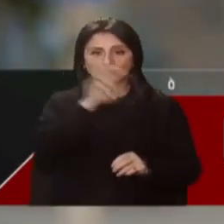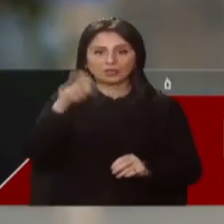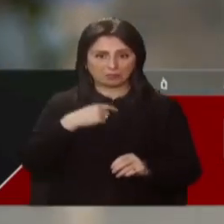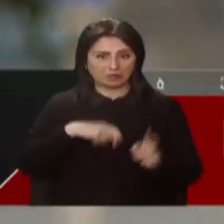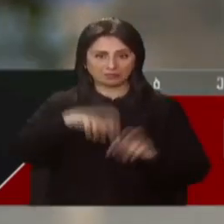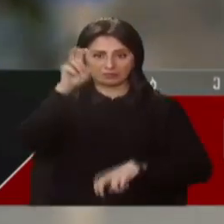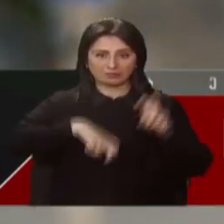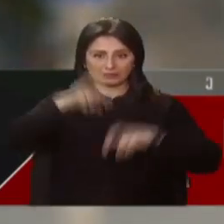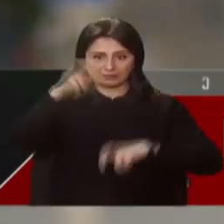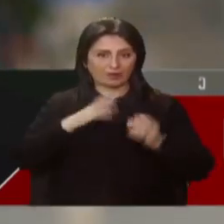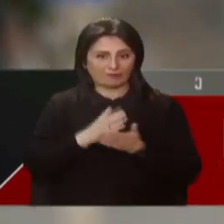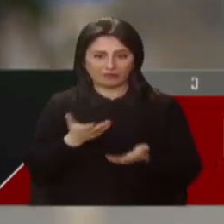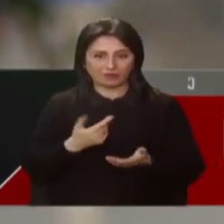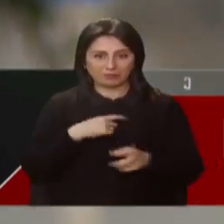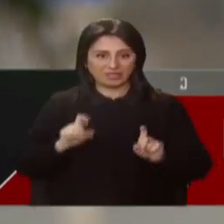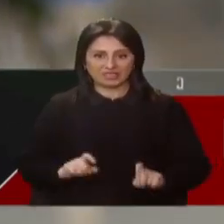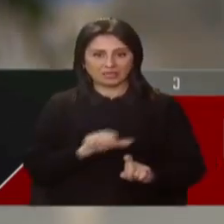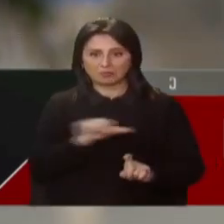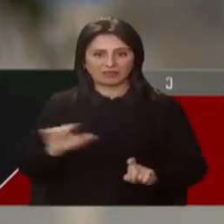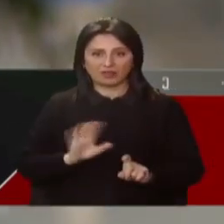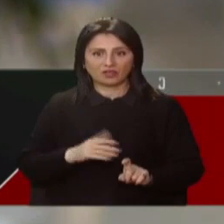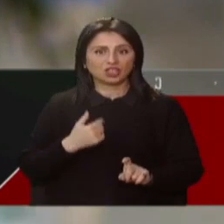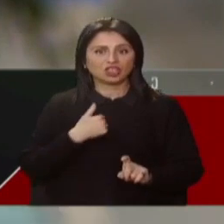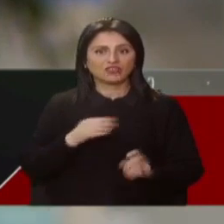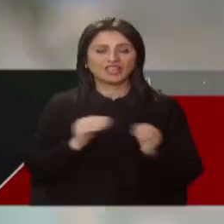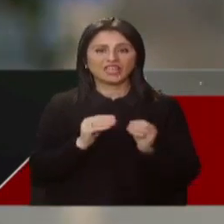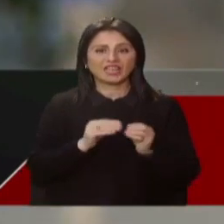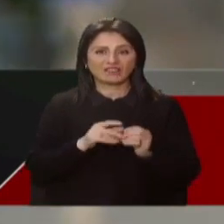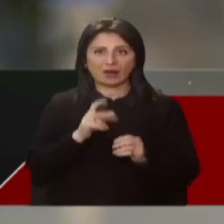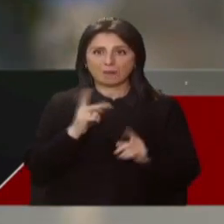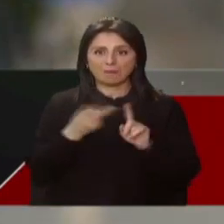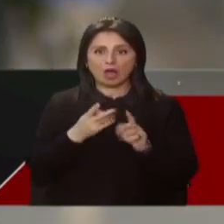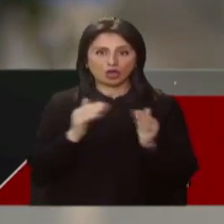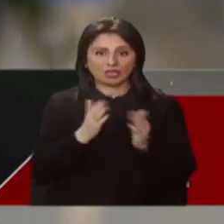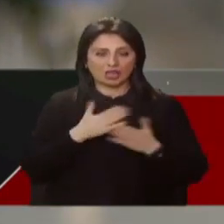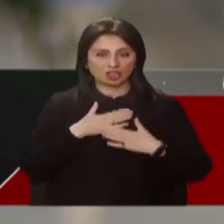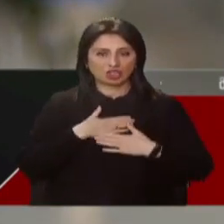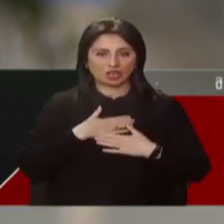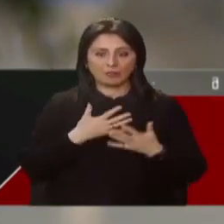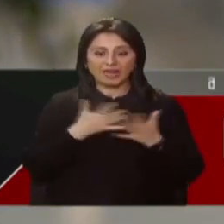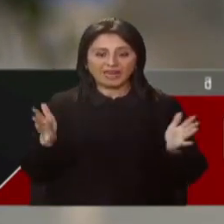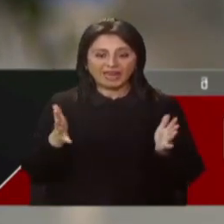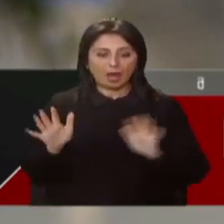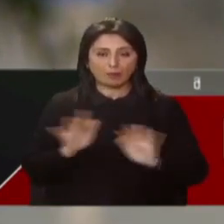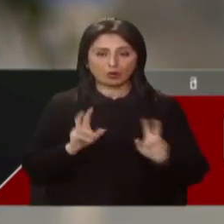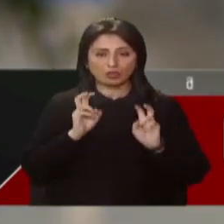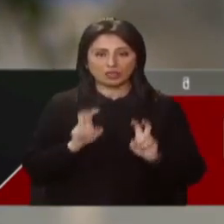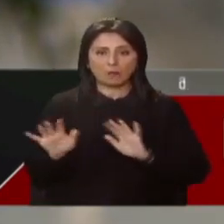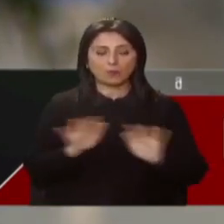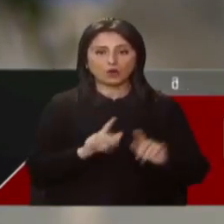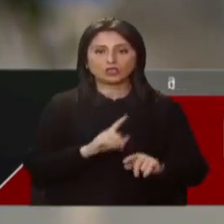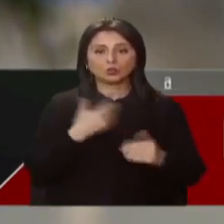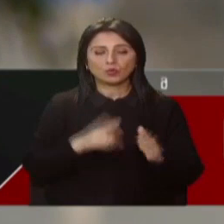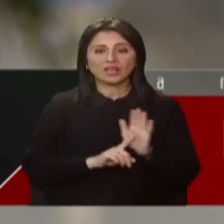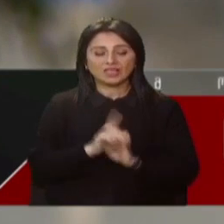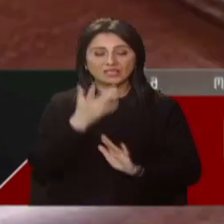დავდივარ ნაციონალურ მოძრაობაში და ეგ ოფისი არის ჩვენთვის იგივე მეორე სახლის არის ჩვეულებრივად ღია ჯანსაღი პროცესი, რომელიც პროცესიც